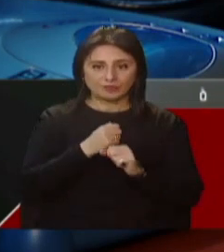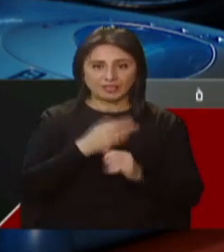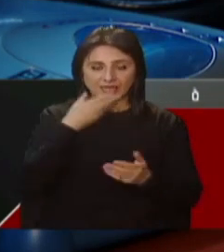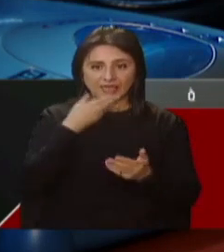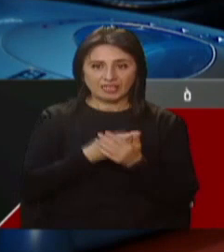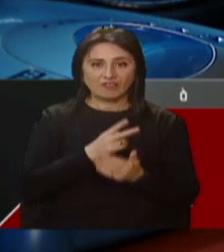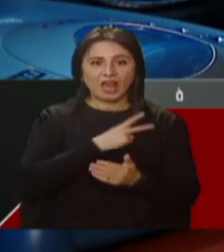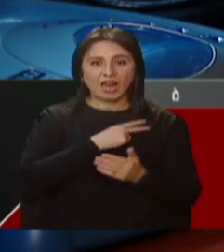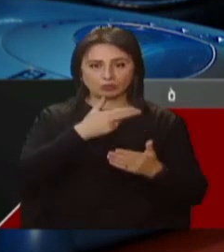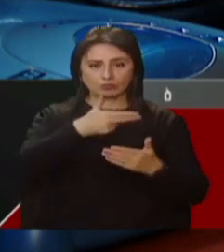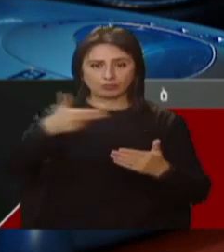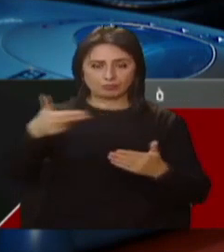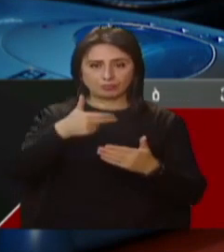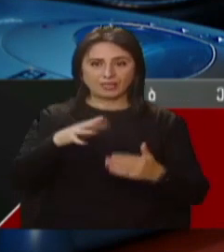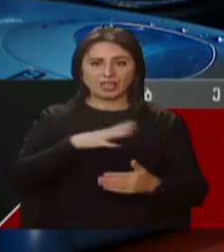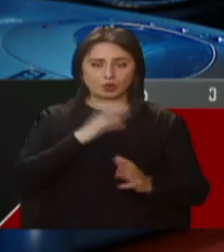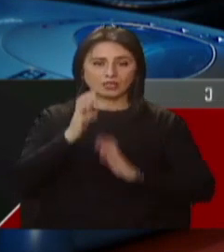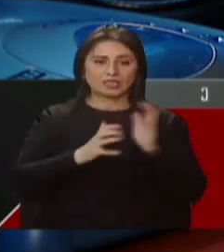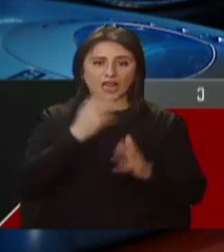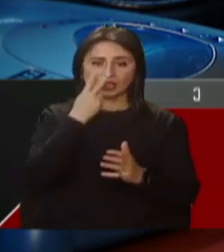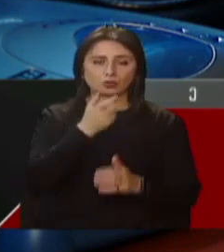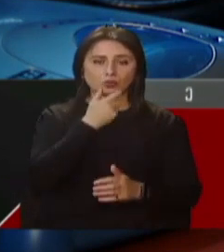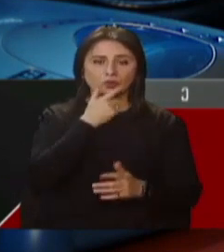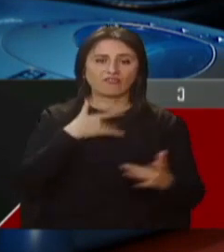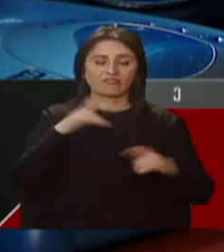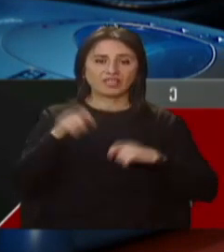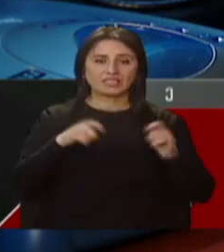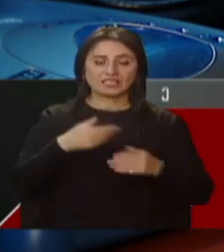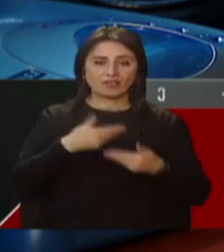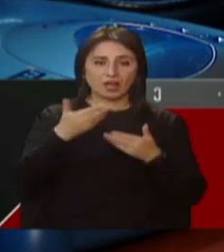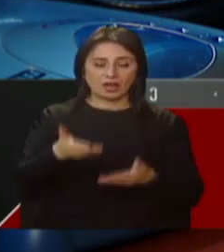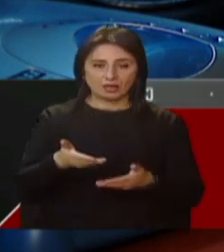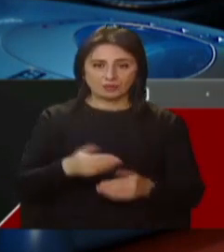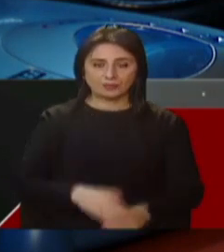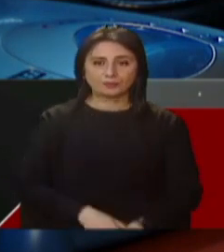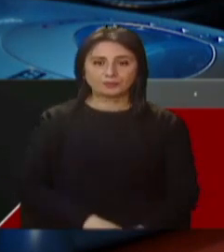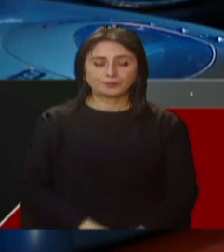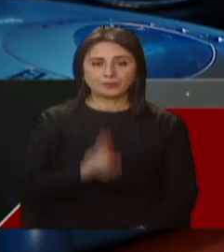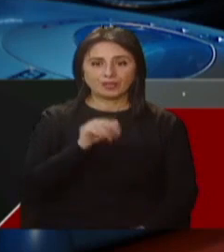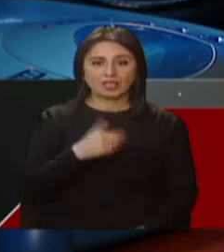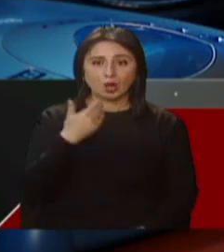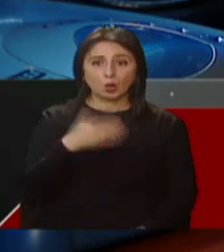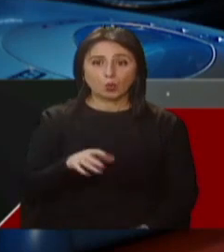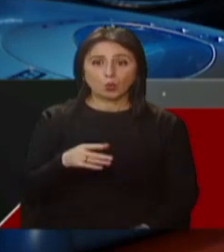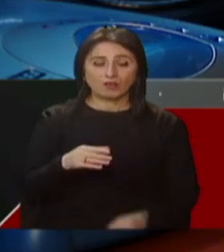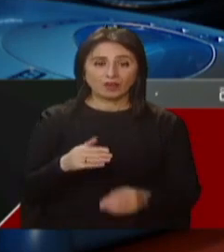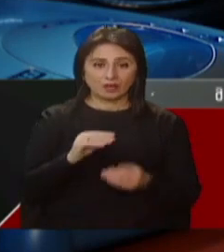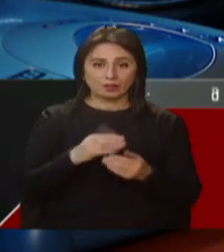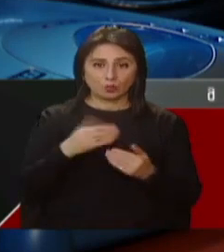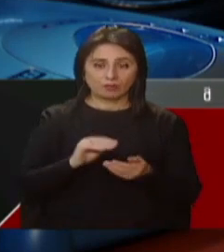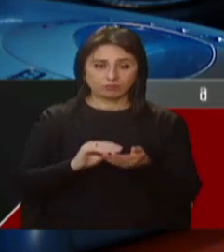თავის ინგლისური სუბტიტრებით, რადგან ეს იყო საერთაშორისო ფესტივალზე გასატანი ფილმები და უკვე რომ დაგროვდა ეს